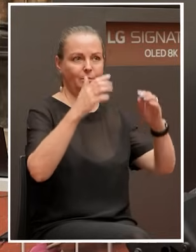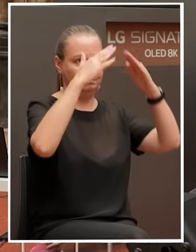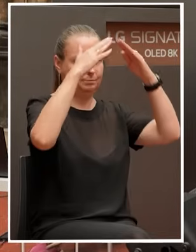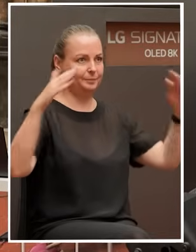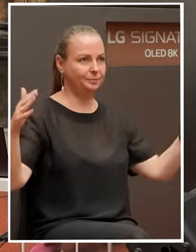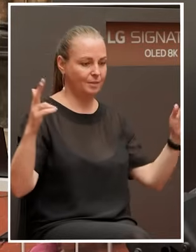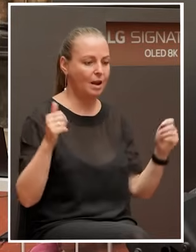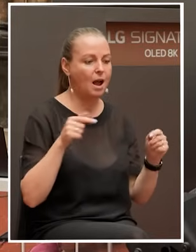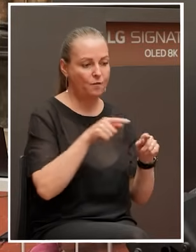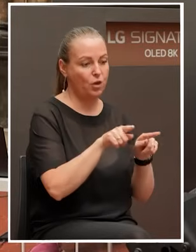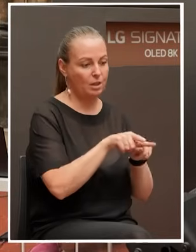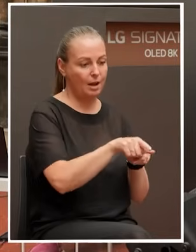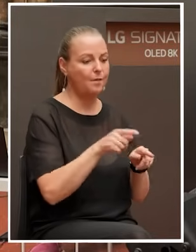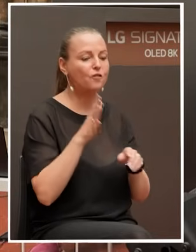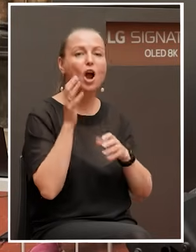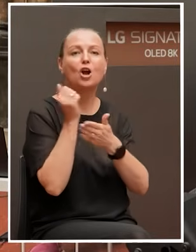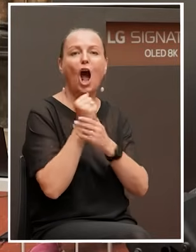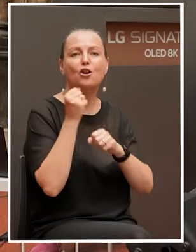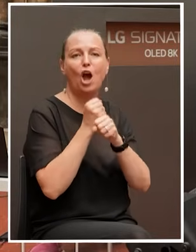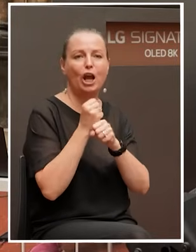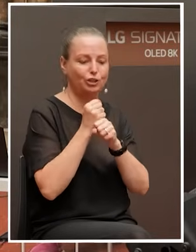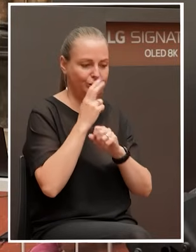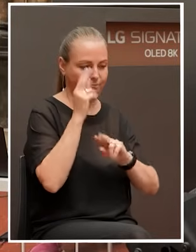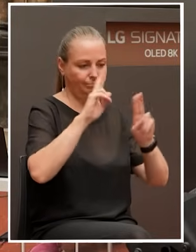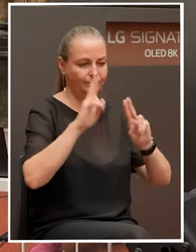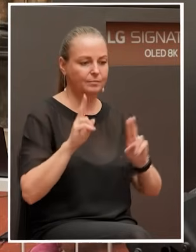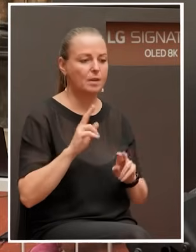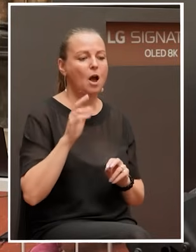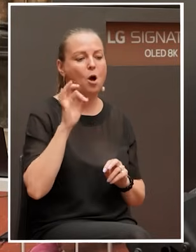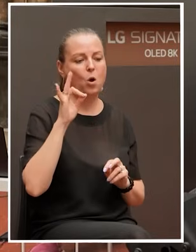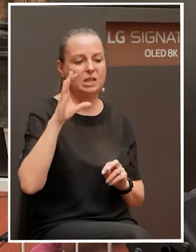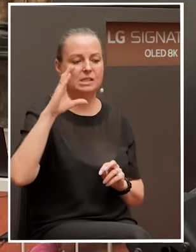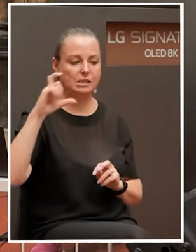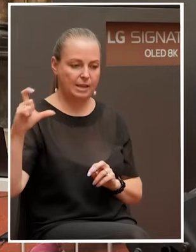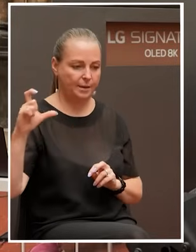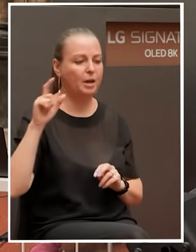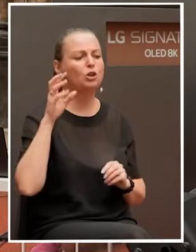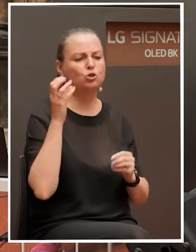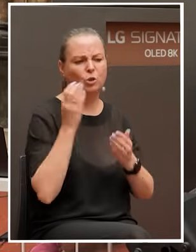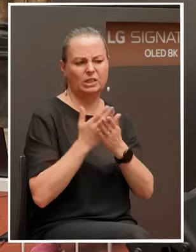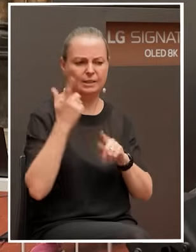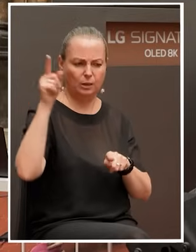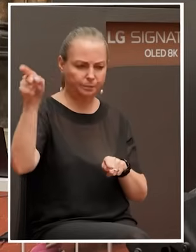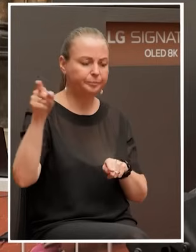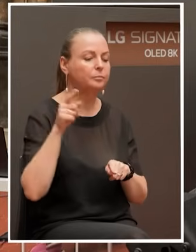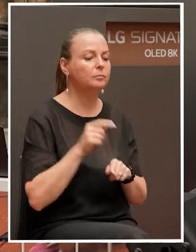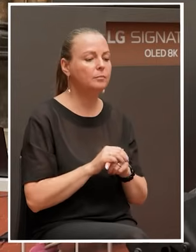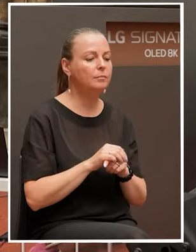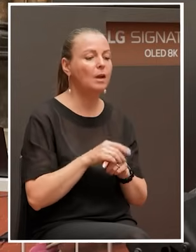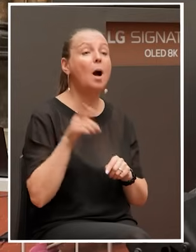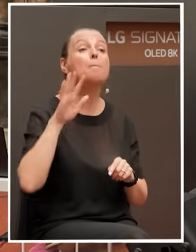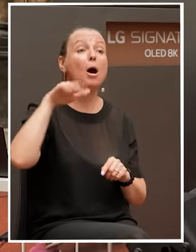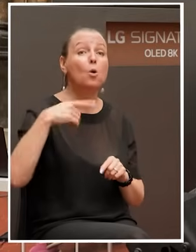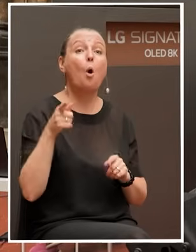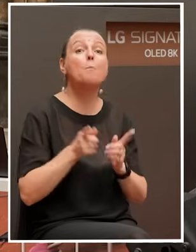Вот это гармония в коричневом из музея Арсе и еще эскиз к ней. Потом, напоминаю, он вынужден